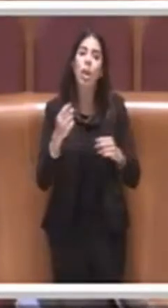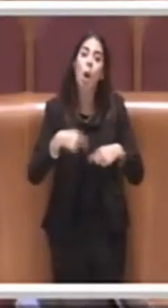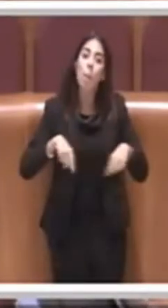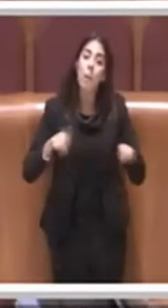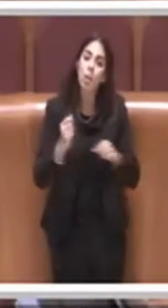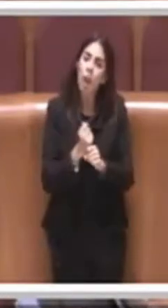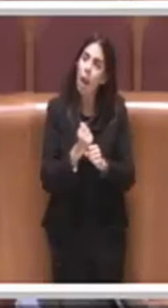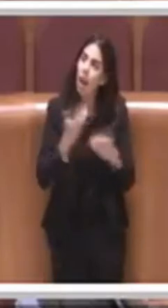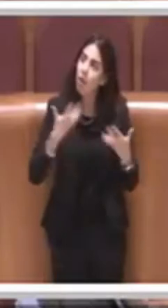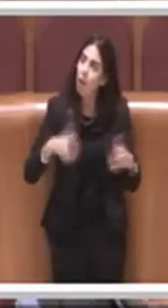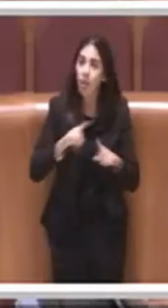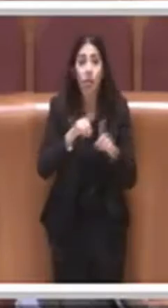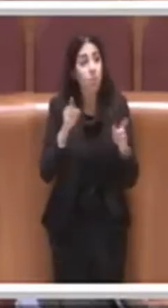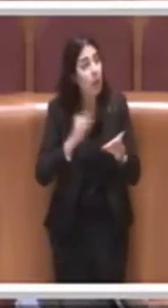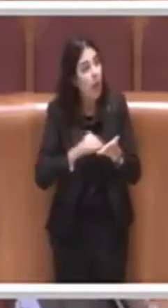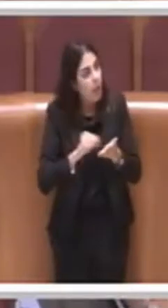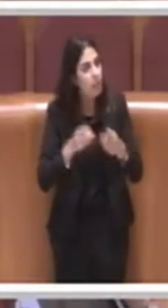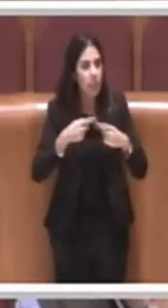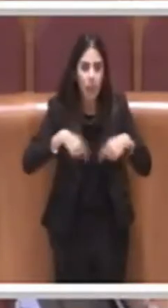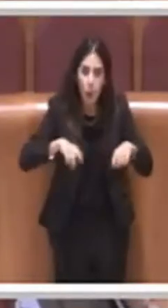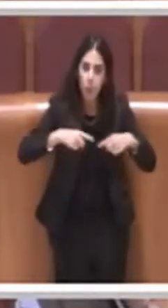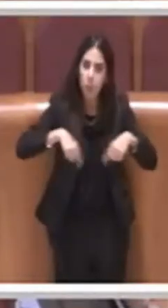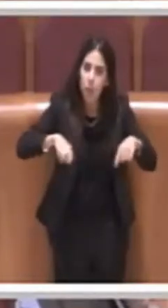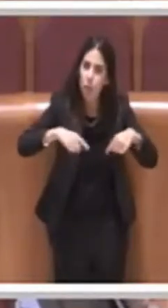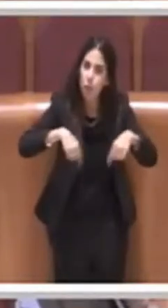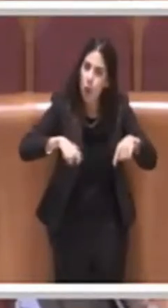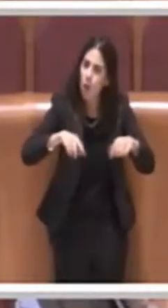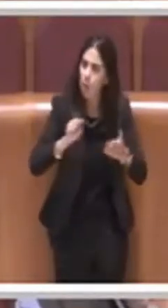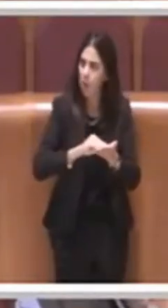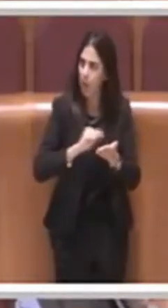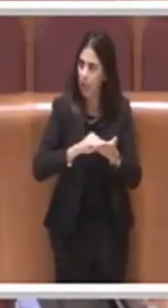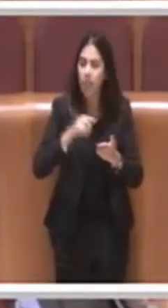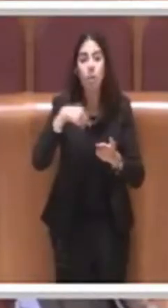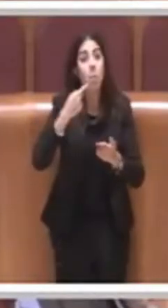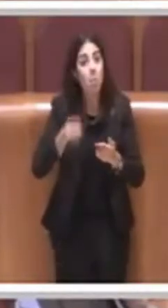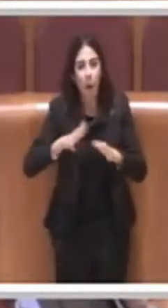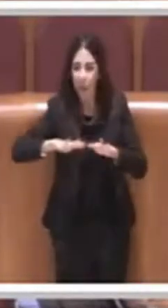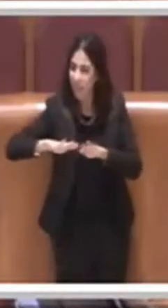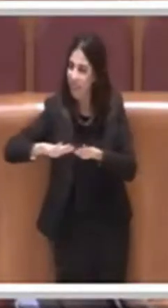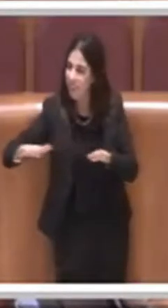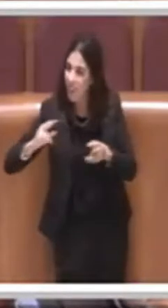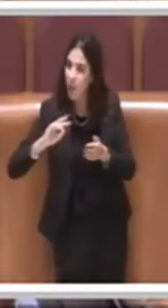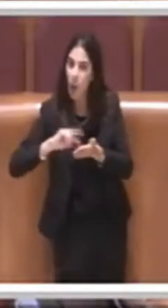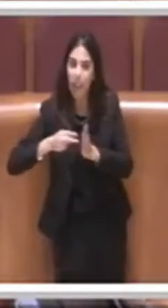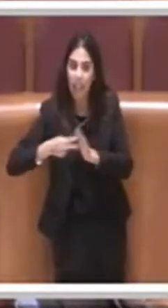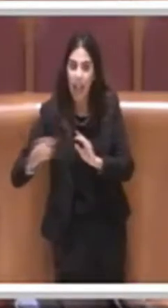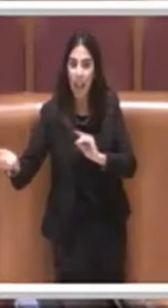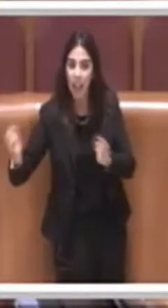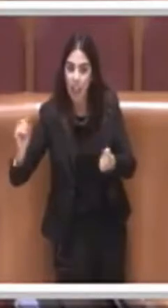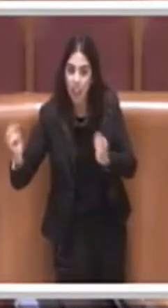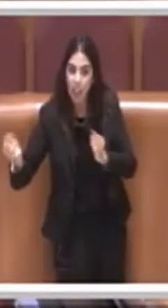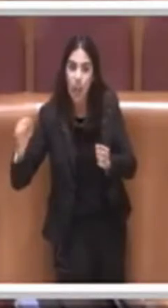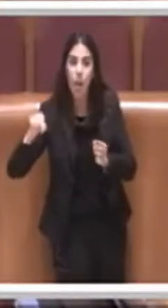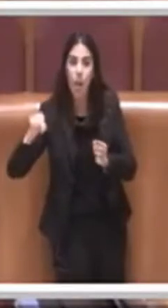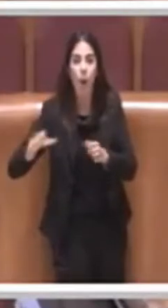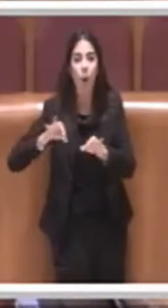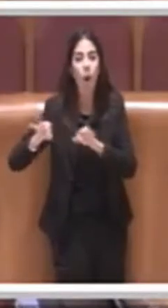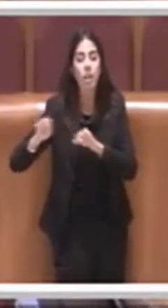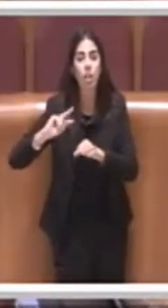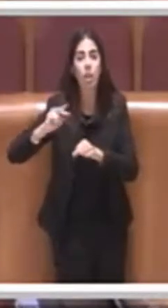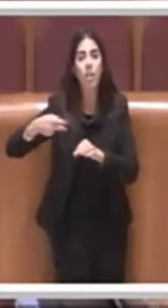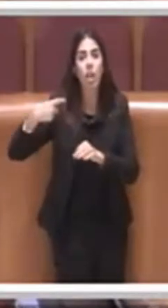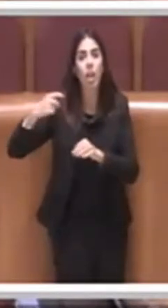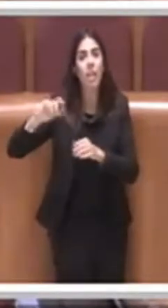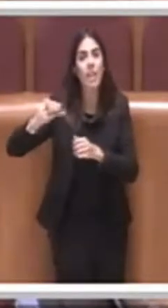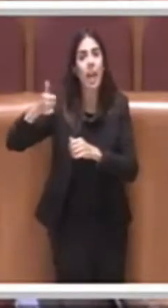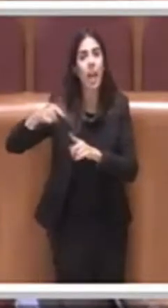eravate presenti a più sedute di commissione, nel frattempo si è attivato un tavolo tecnico coordinato dal vice direttore Botta, ci sembrava giusto